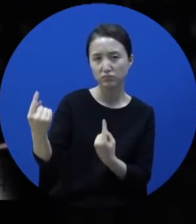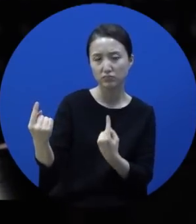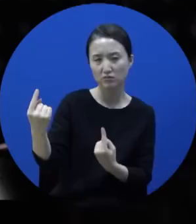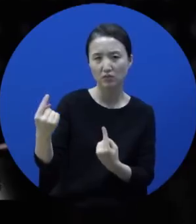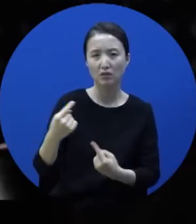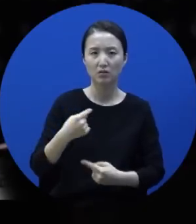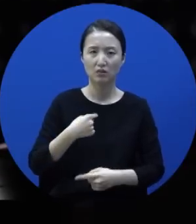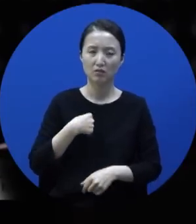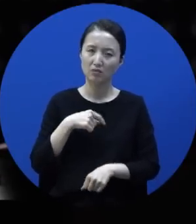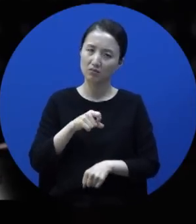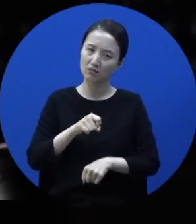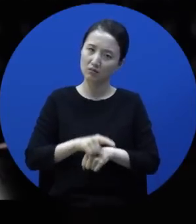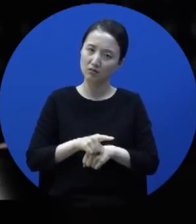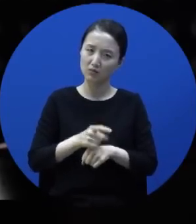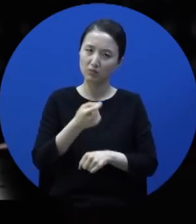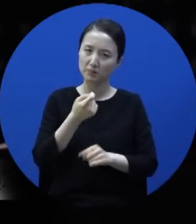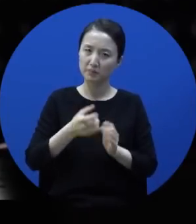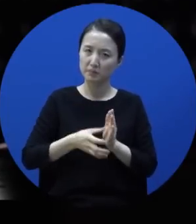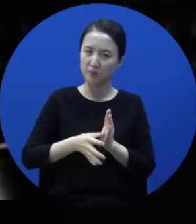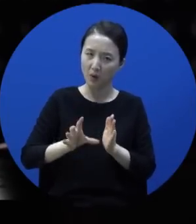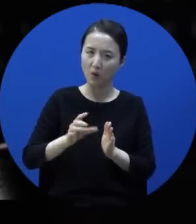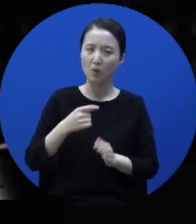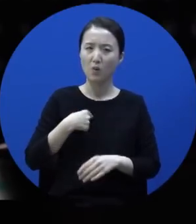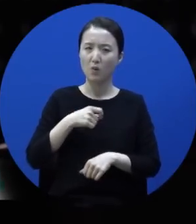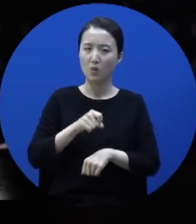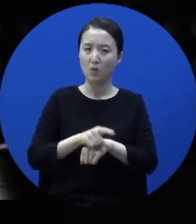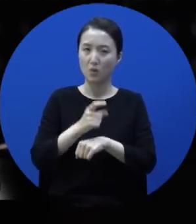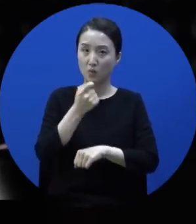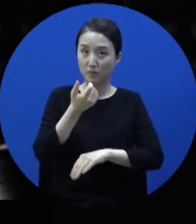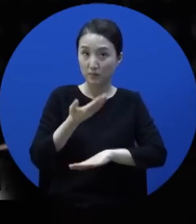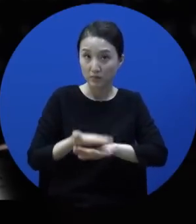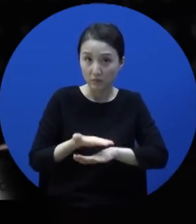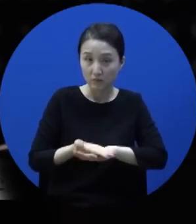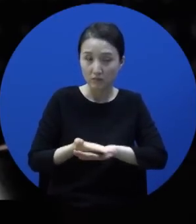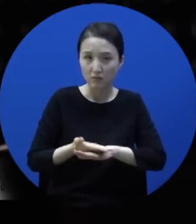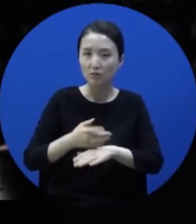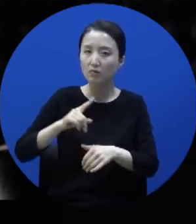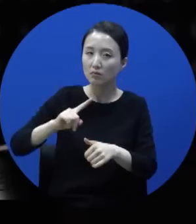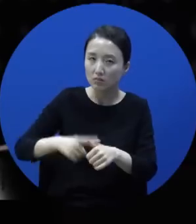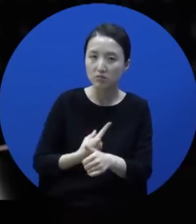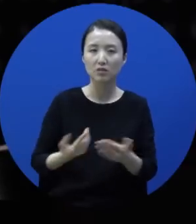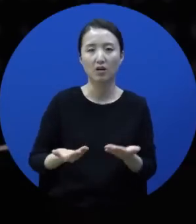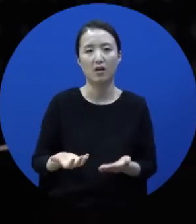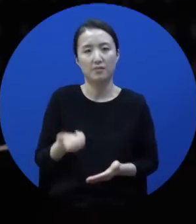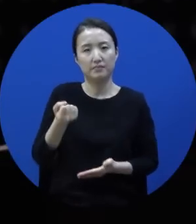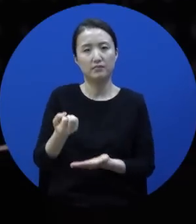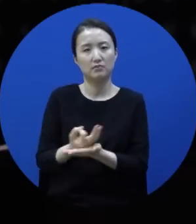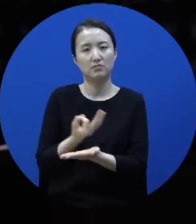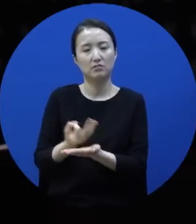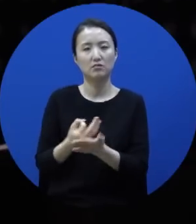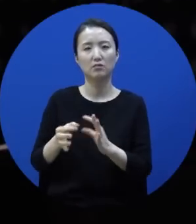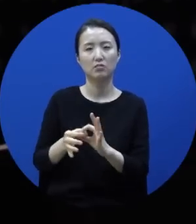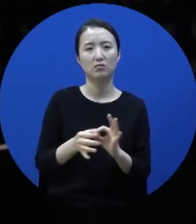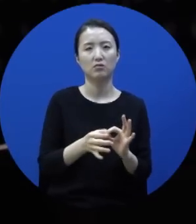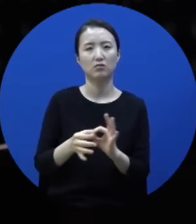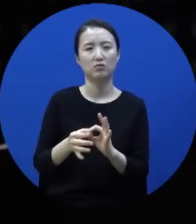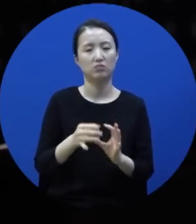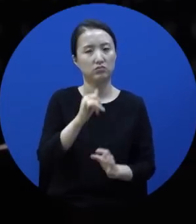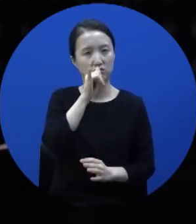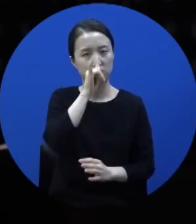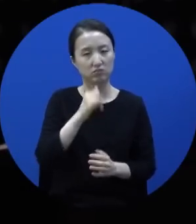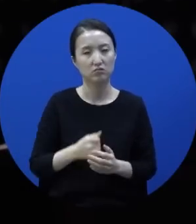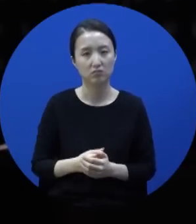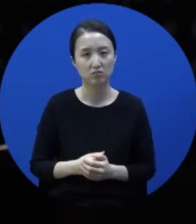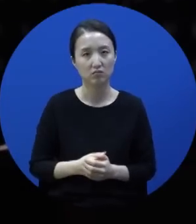네. 그래서 아까 전에 말했던 그 딸은 현재 어떤 직업을 가질 수 있냐면 키즈 크리에이터라는 직업을 가질